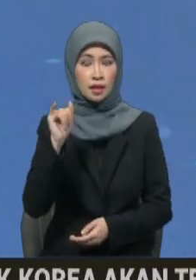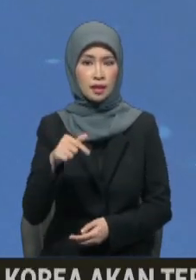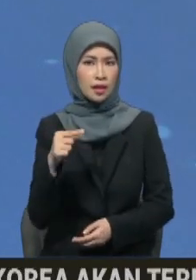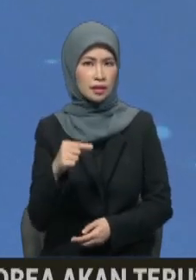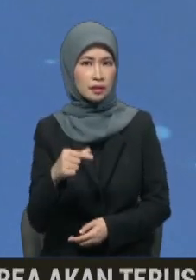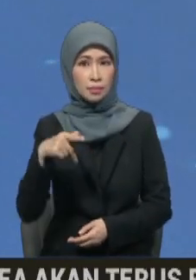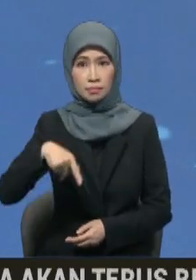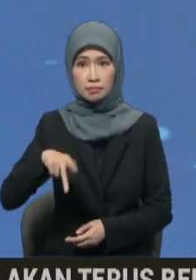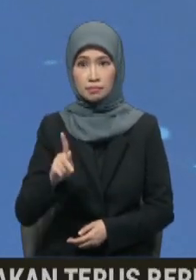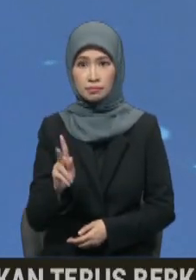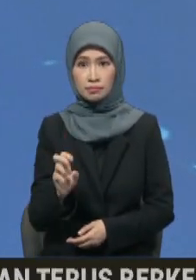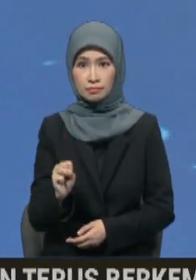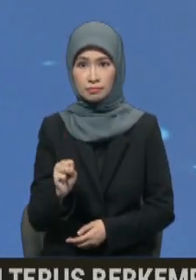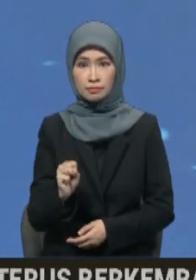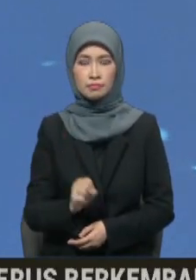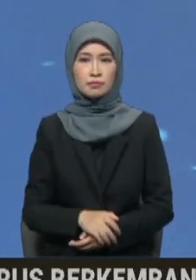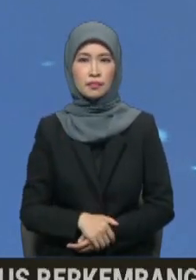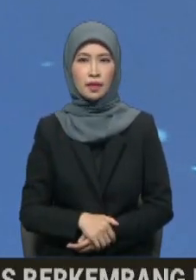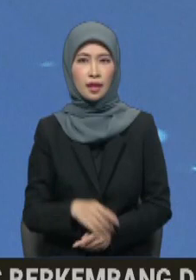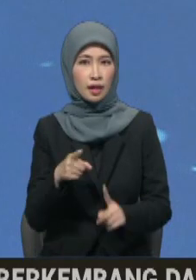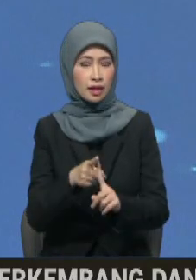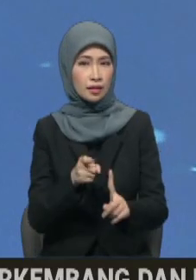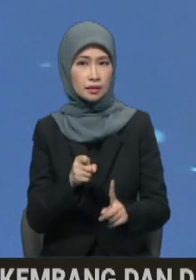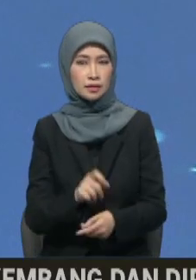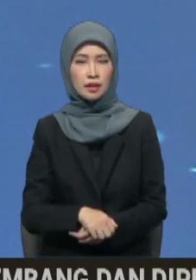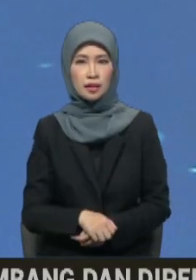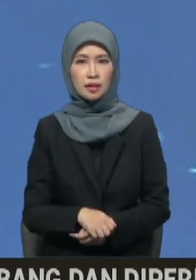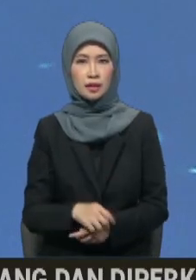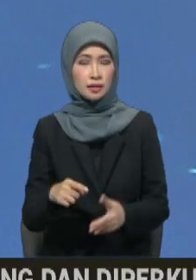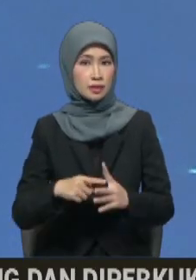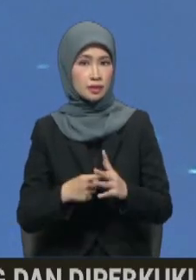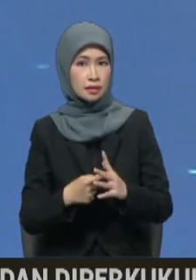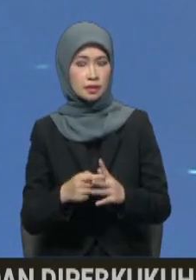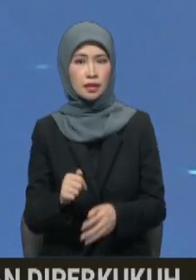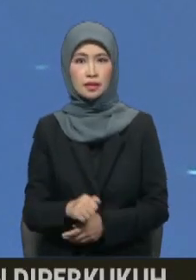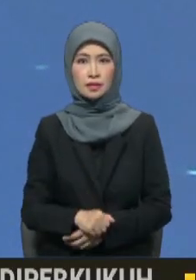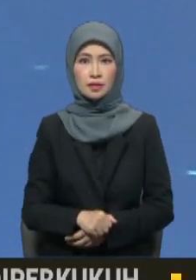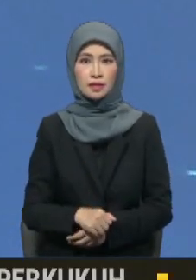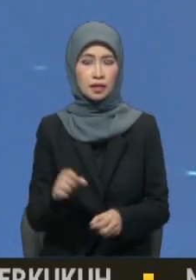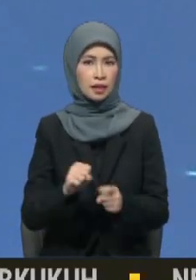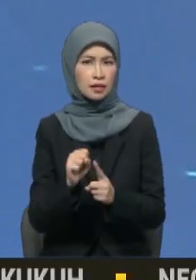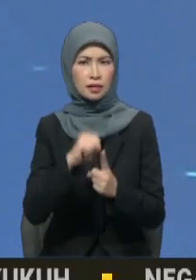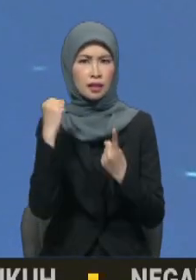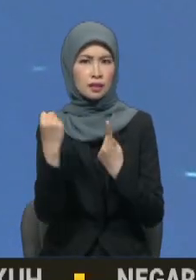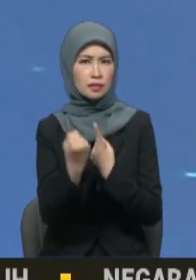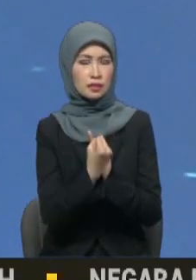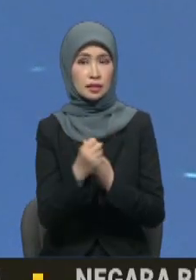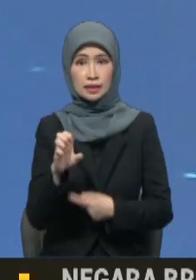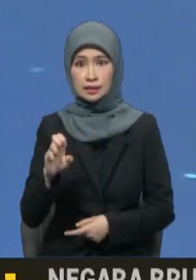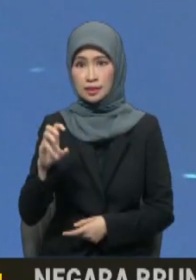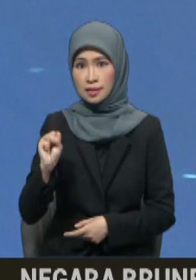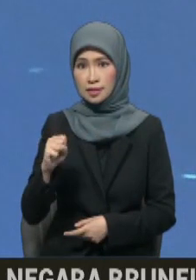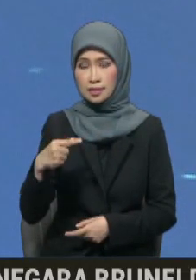PKS ke arah amalan kelestarian melalui program permulaan alam sekitar sosial tadbir urus esg